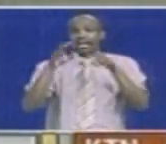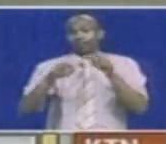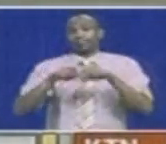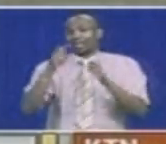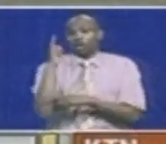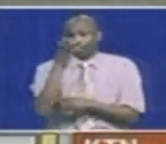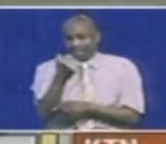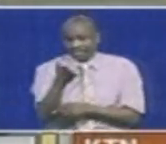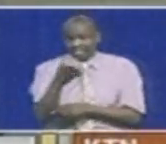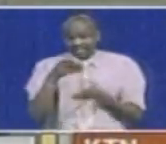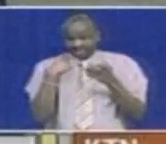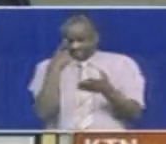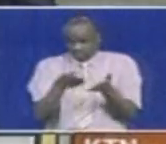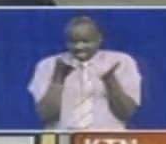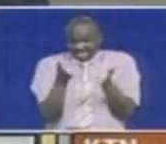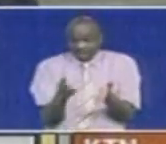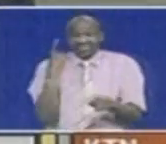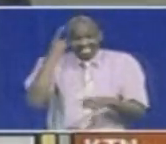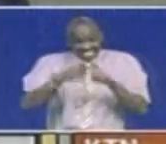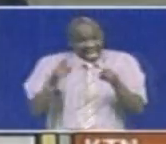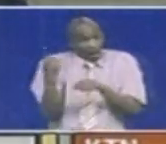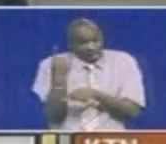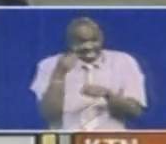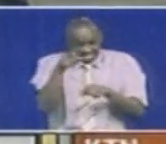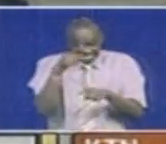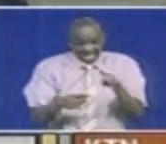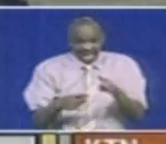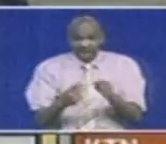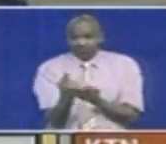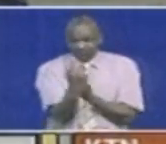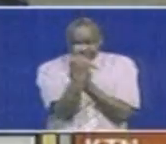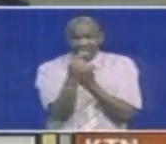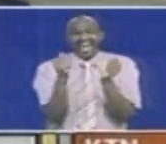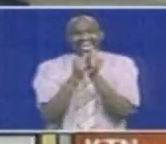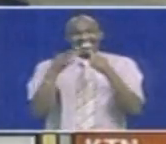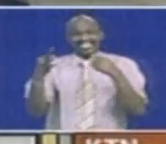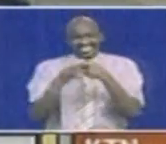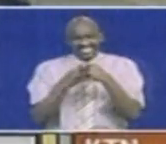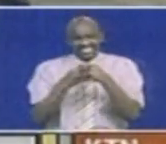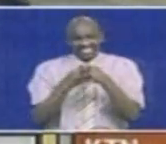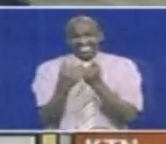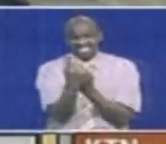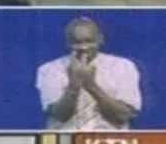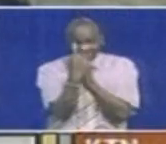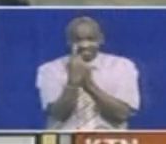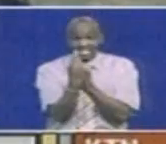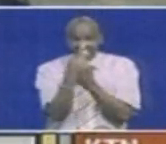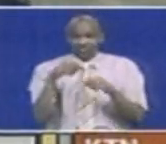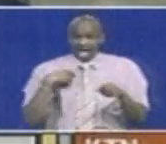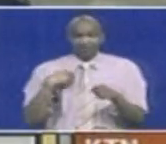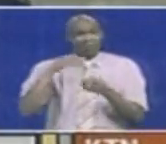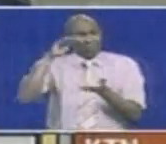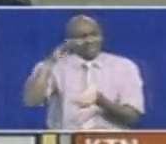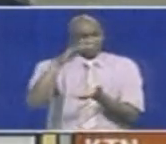sasa taarifa zinaarifu kuwa mwaka huu peke yake vifaru 18, kumbuka hawa ni wanyama ambao idadi yao imekuwa